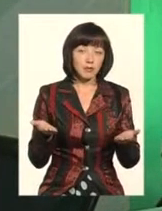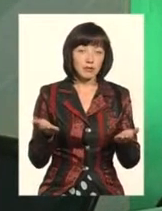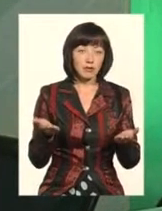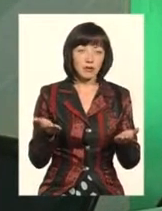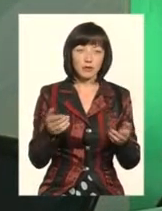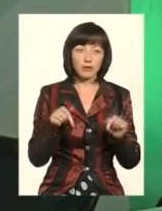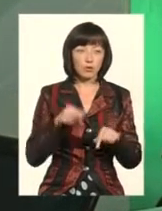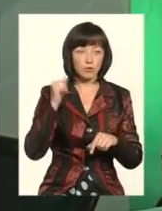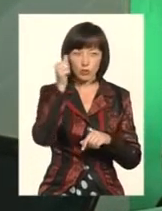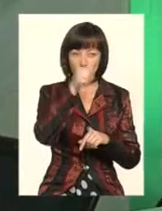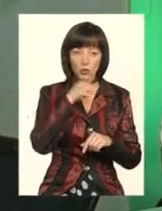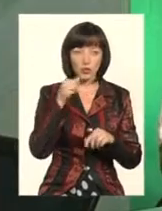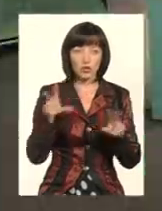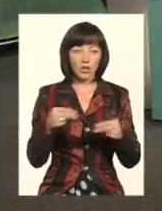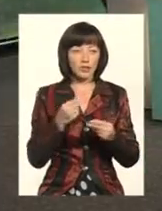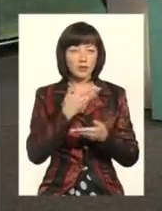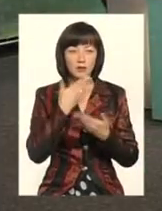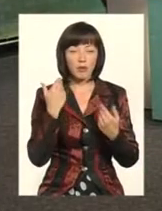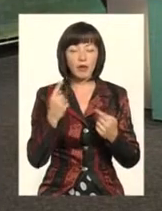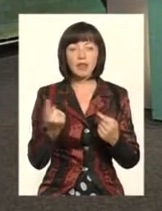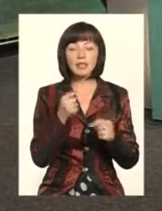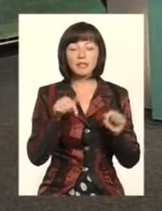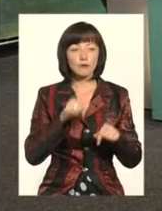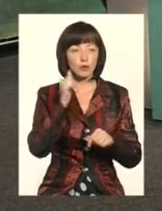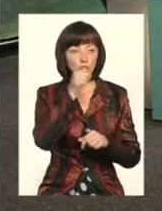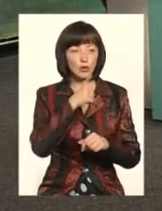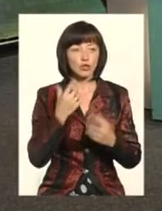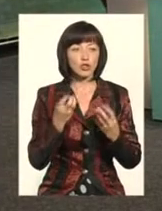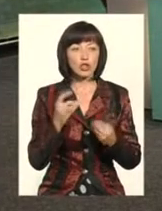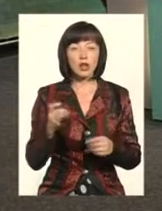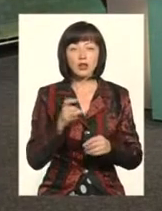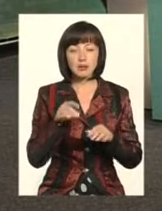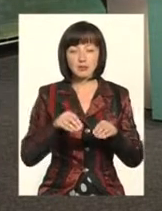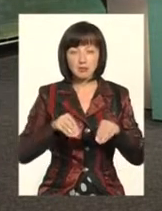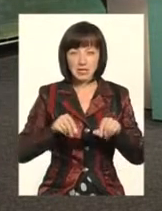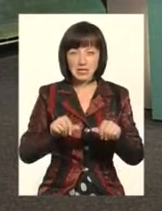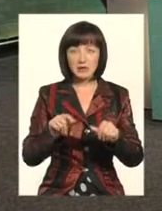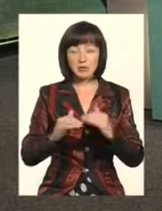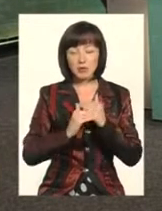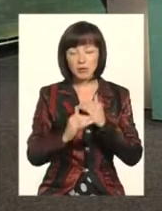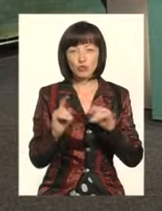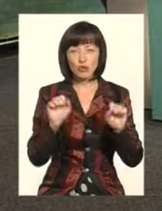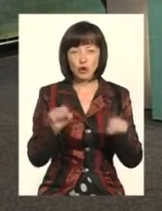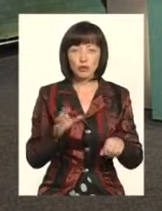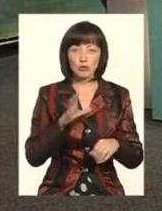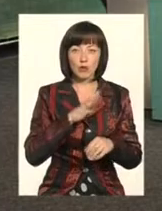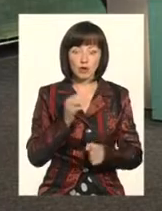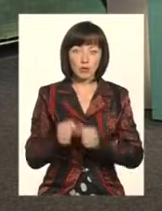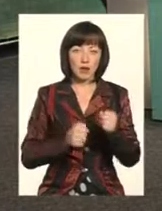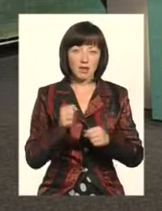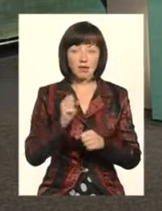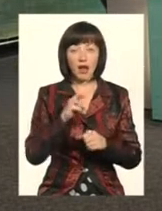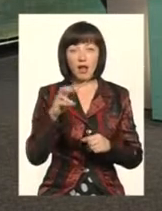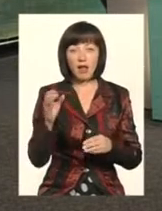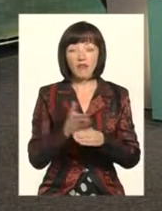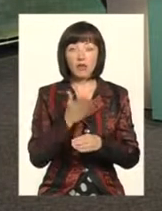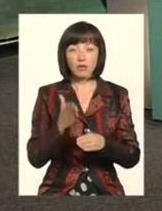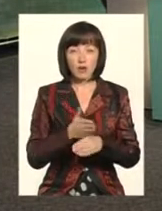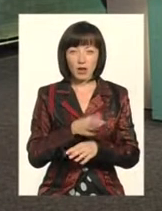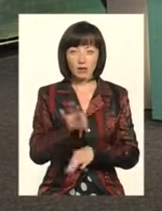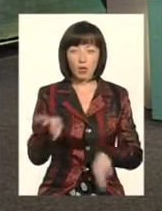якому разі. Шансу не буде. Ми єдине, що в цьому році ще раз підсипемо, що можна, щоб можна було добиратися. Але виготовляється